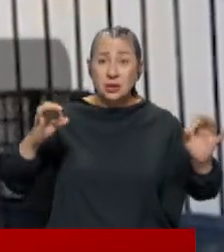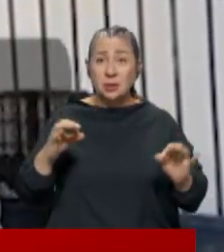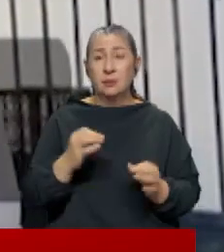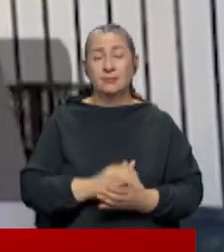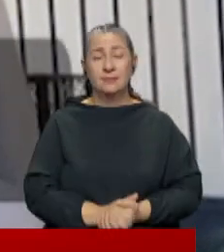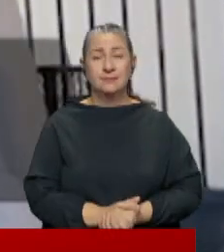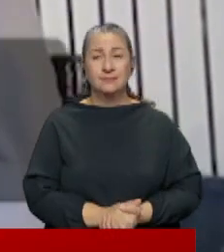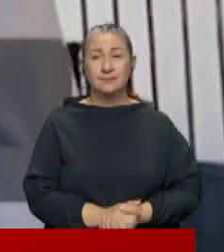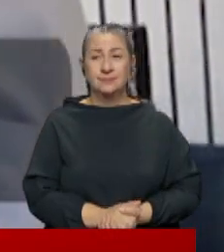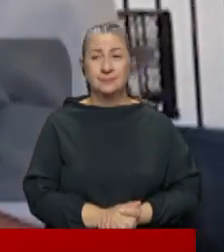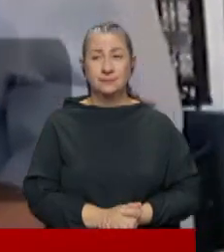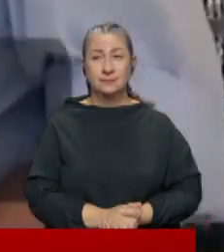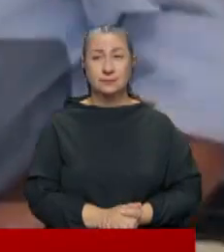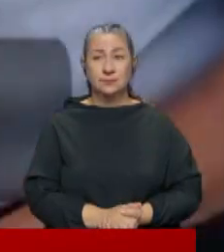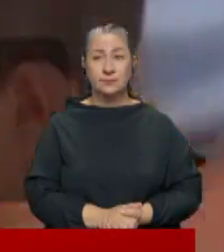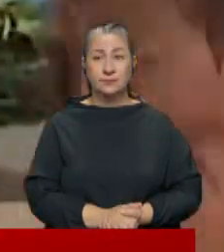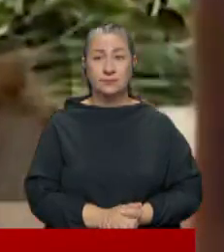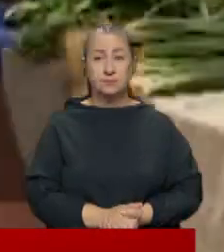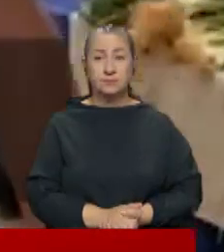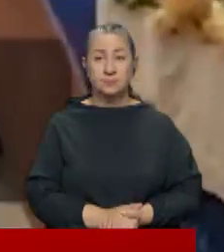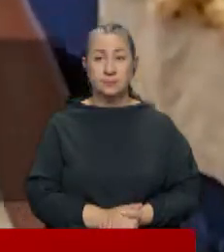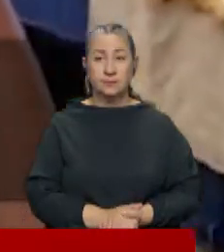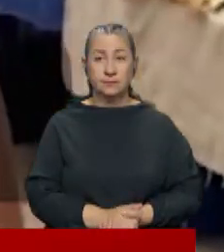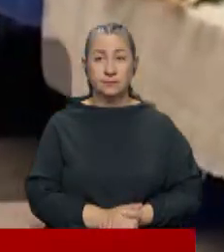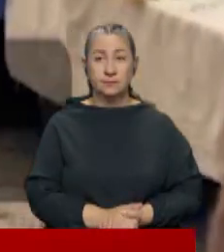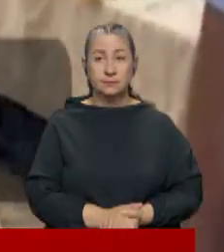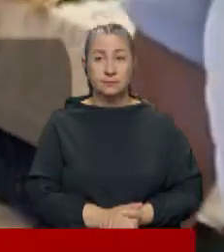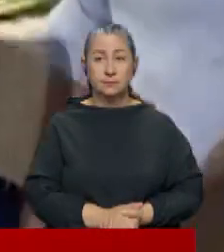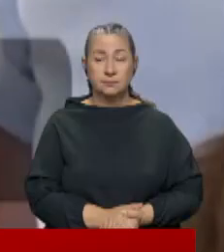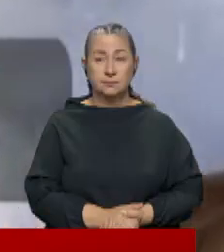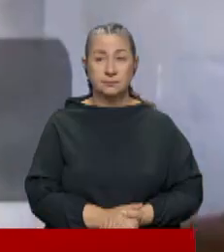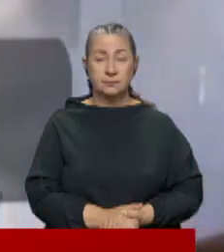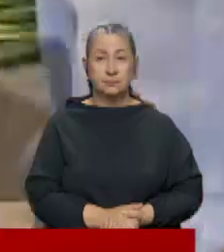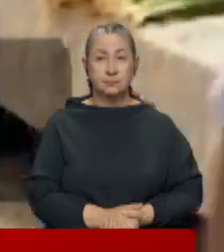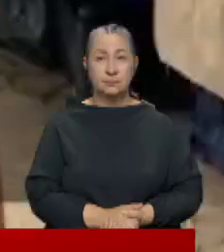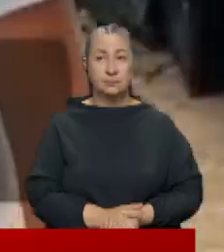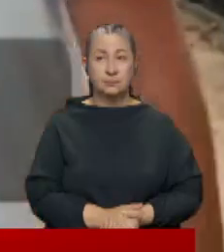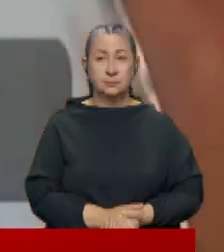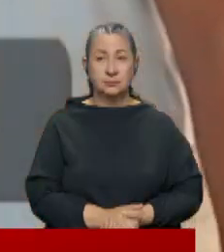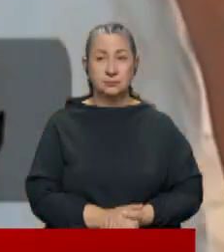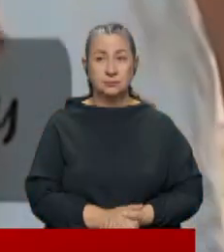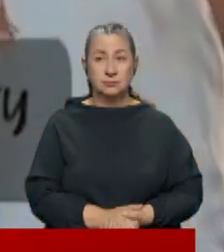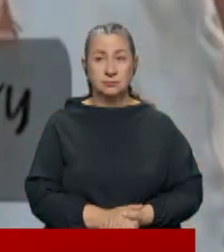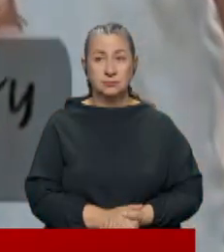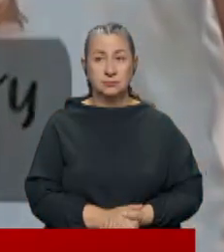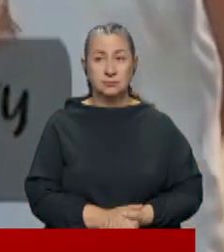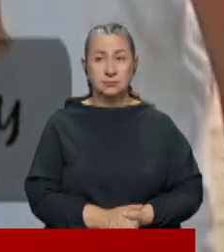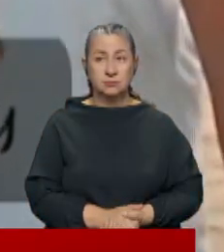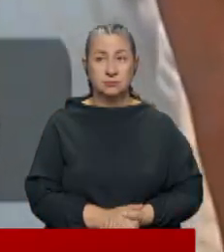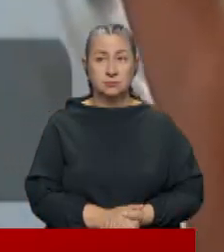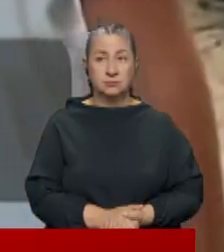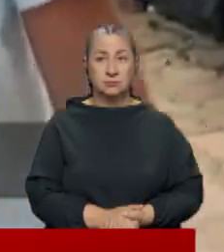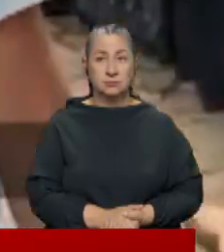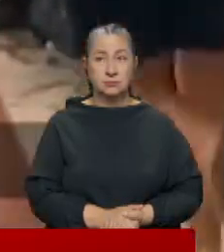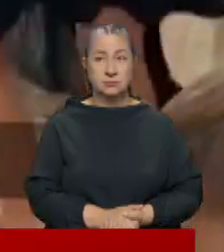tane oyuncak 50 TL. Mesela bak şu, 3 tane oyuncak 70 TL. 6 tane şey 150 TL.